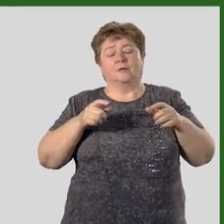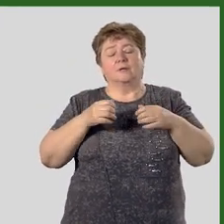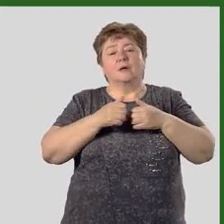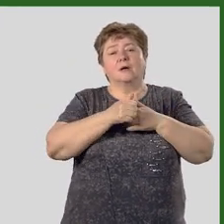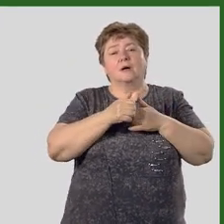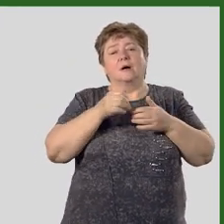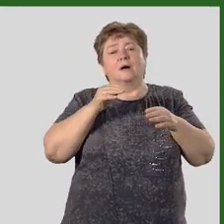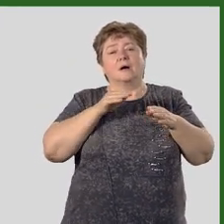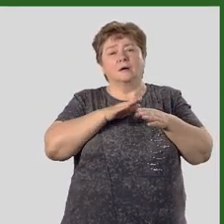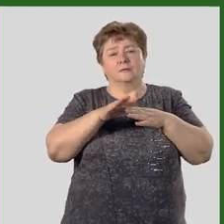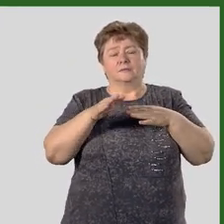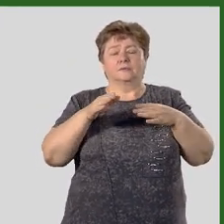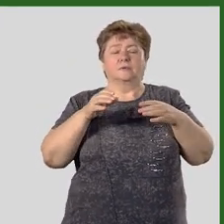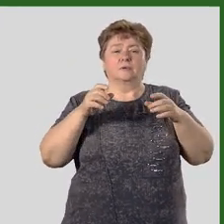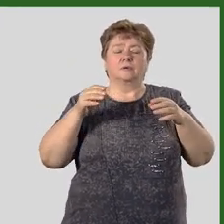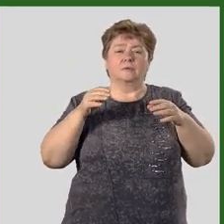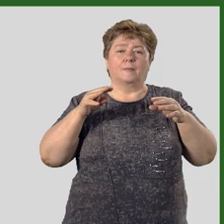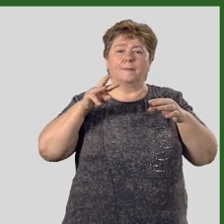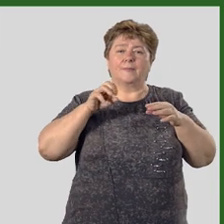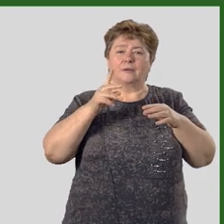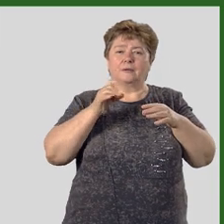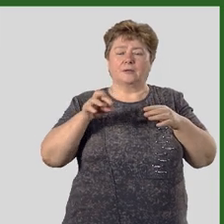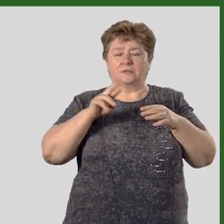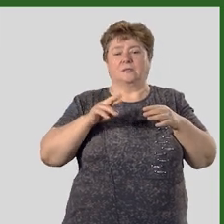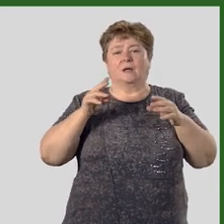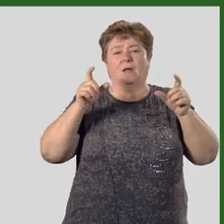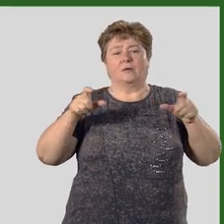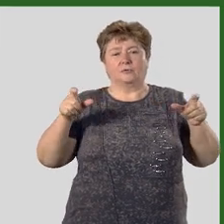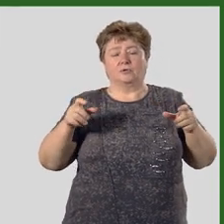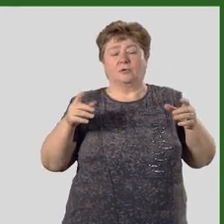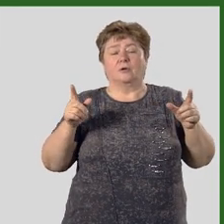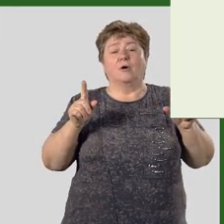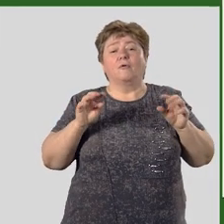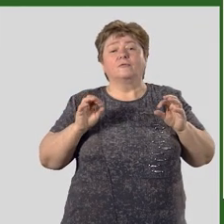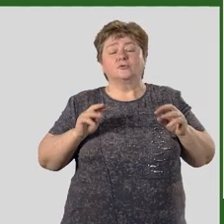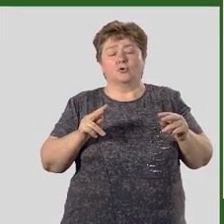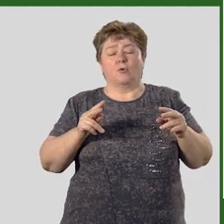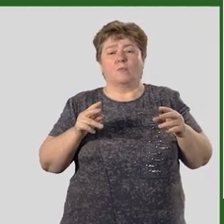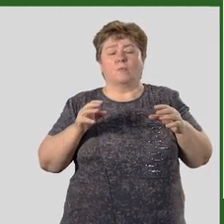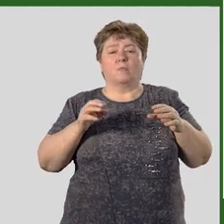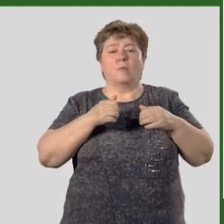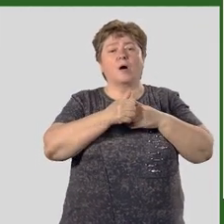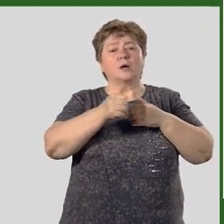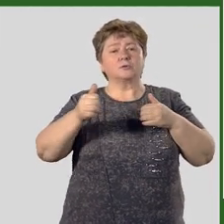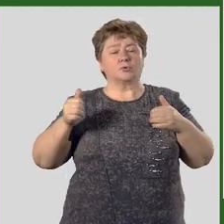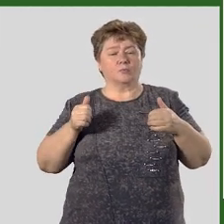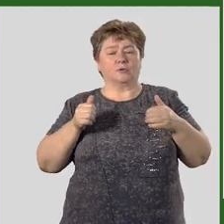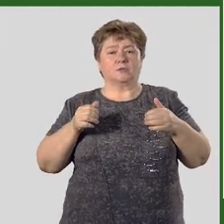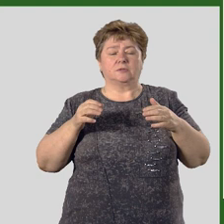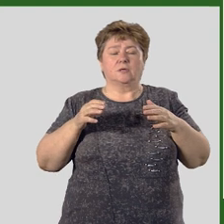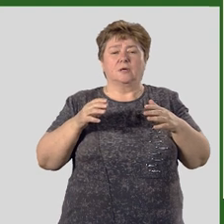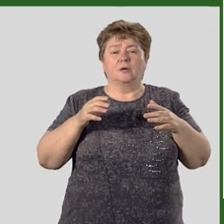оказывают влияние миграции людей. Давайте выясним, в чем же особенности и причины этих